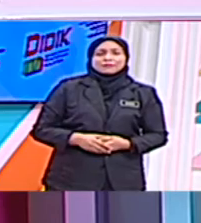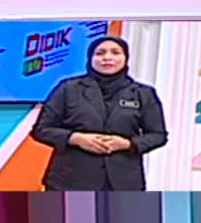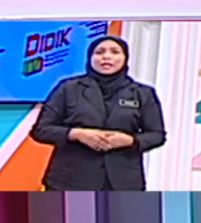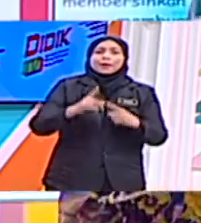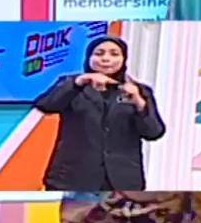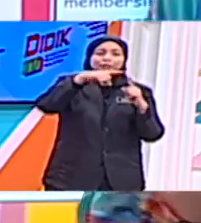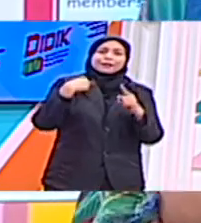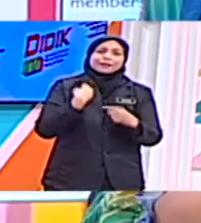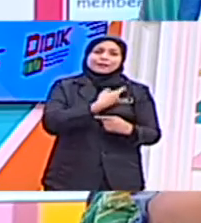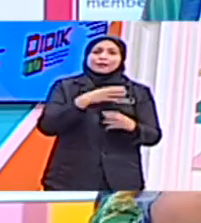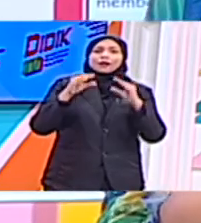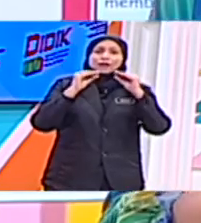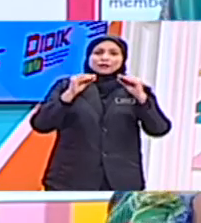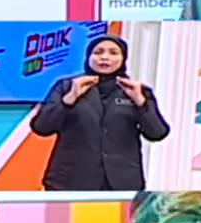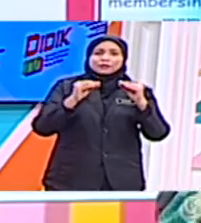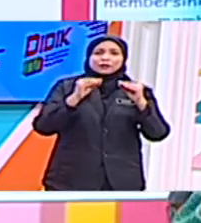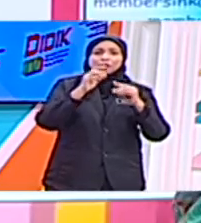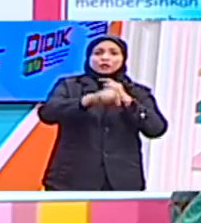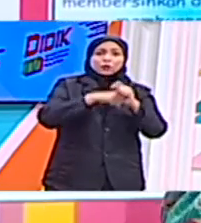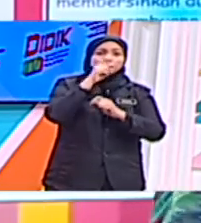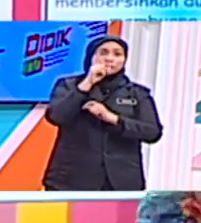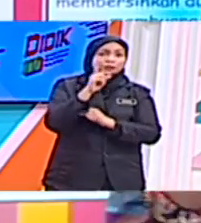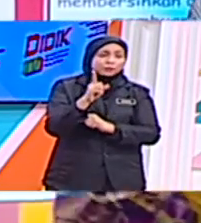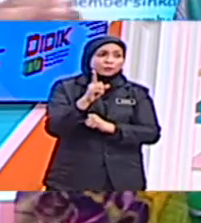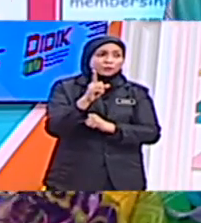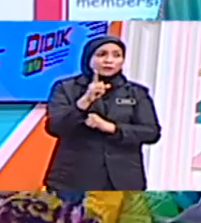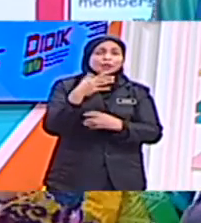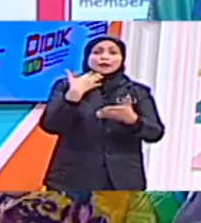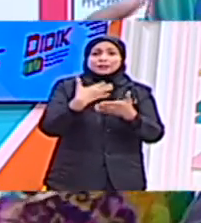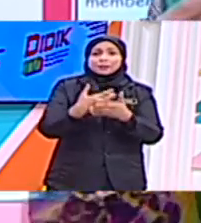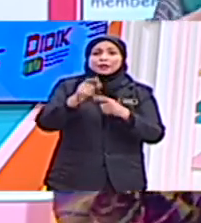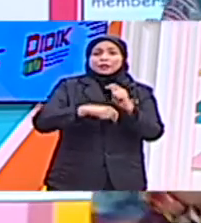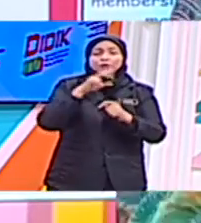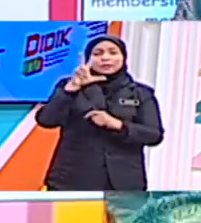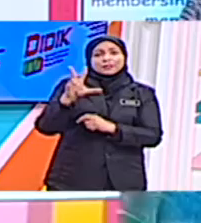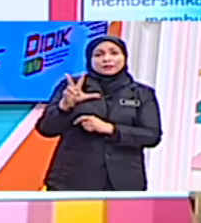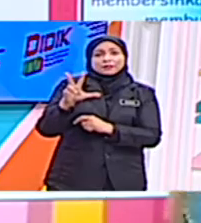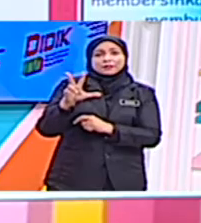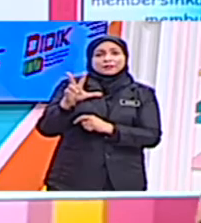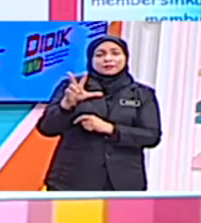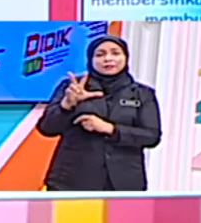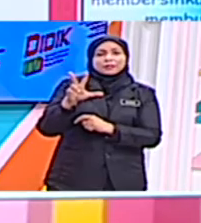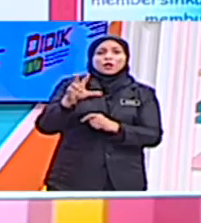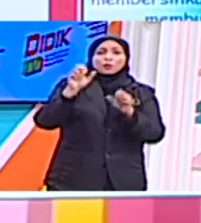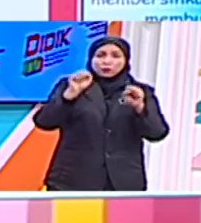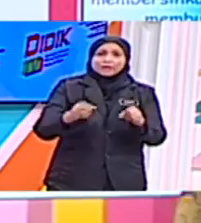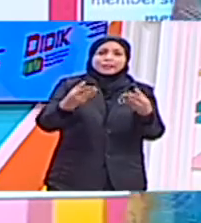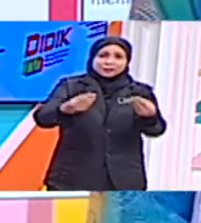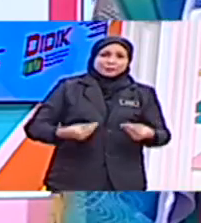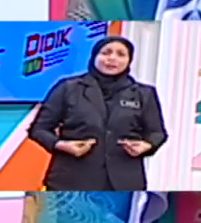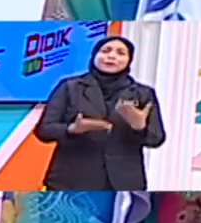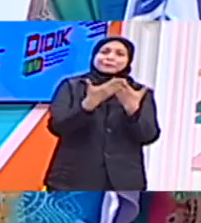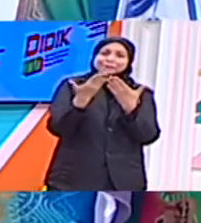bila kita ajar pendidikan kesihatan dari tahun 1, bila sampai ke tahun 3, topik itu boleh diterima dengan lebih